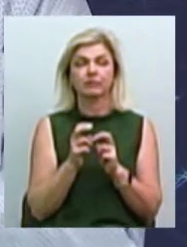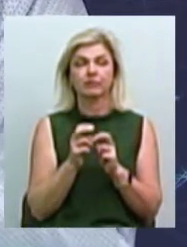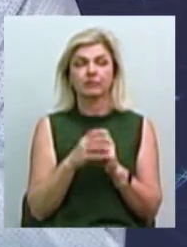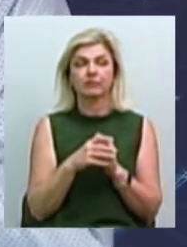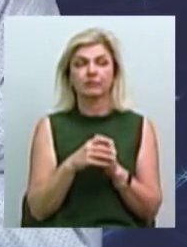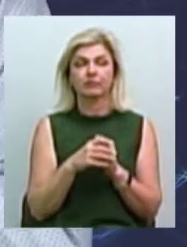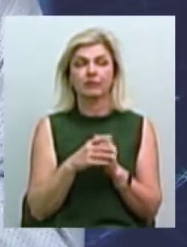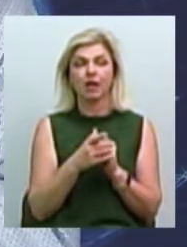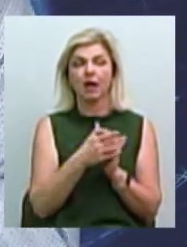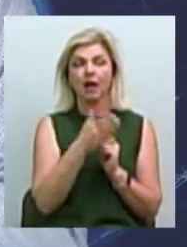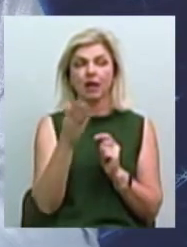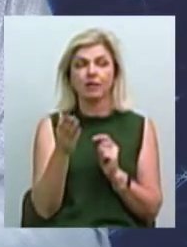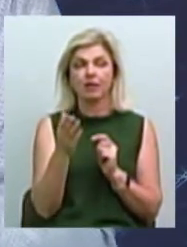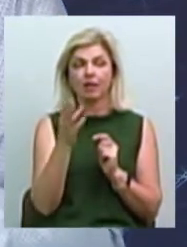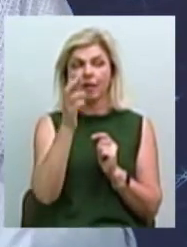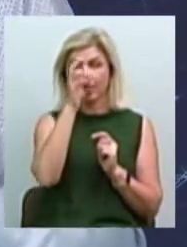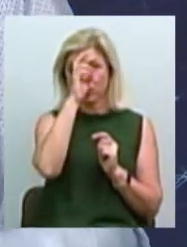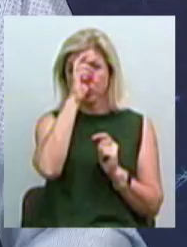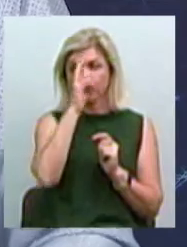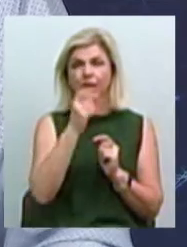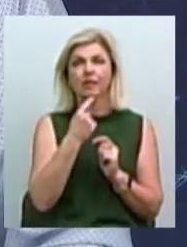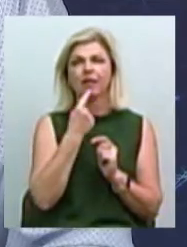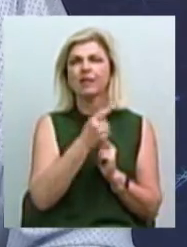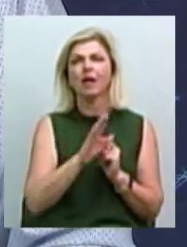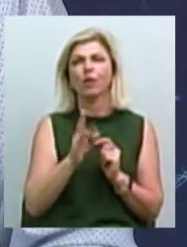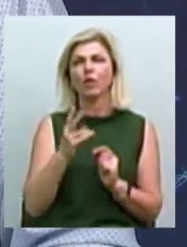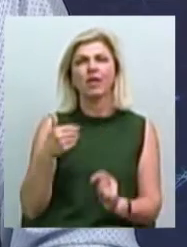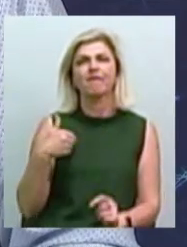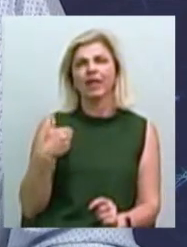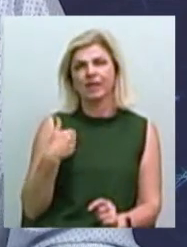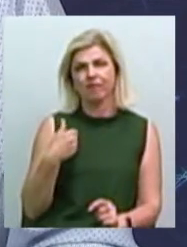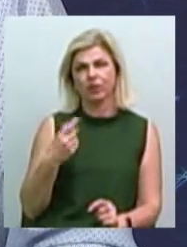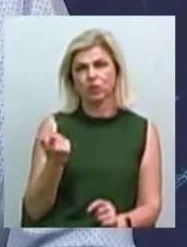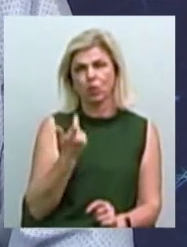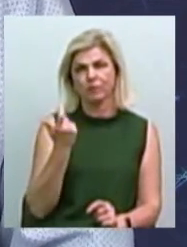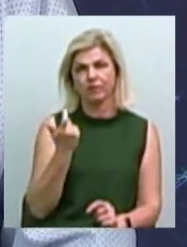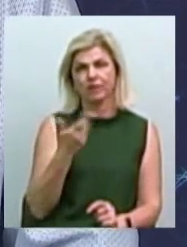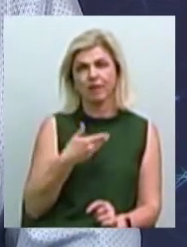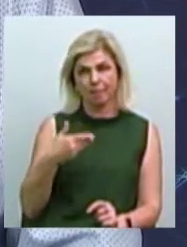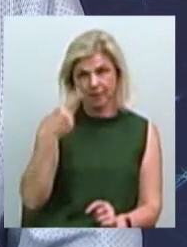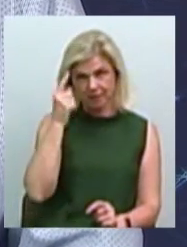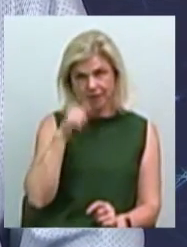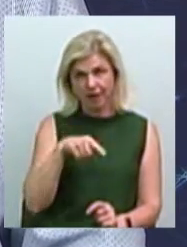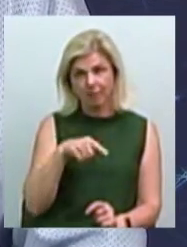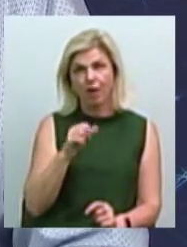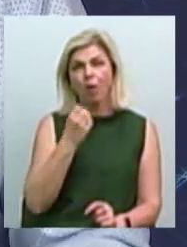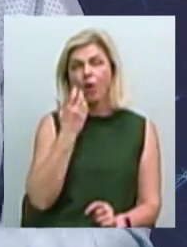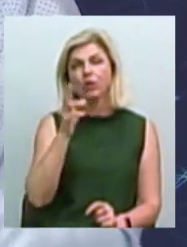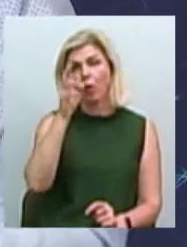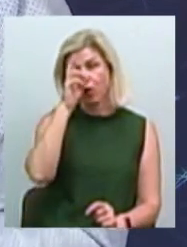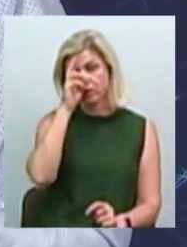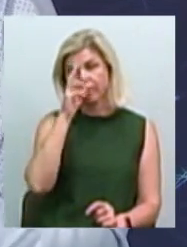Понимаете, что они продемонстрировали? Ведь государство далеко не самый эффективный собственник, мы это знаем. Но когда государство, одно дело,